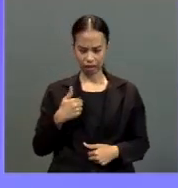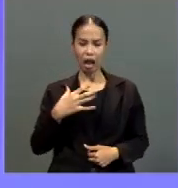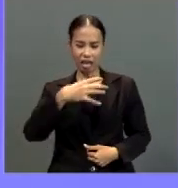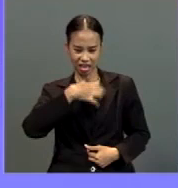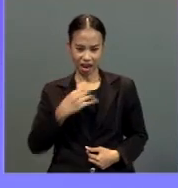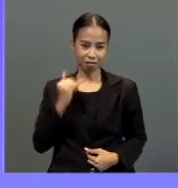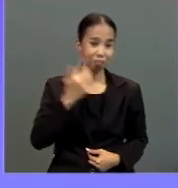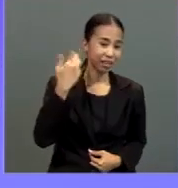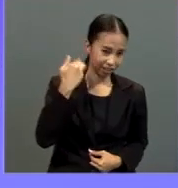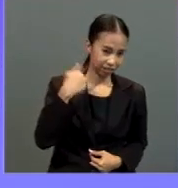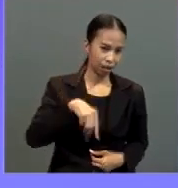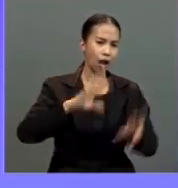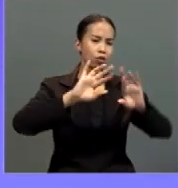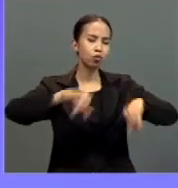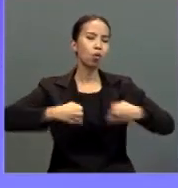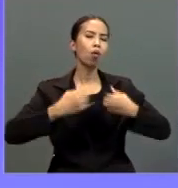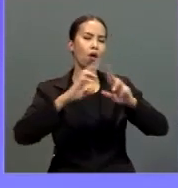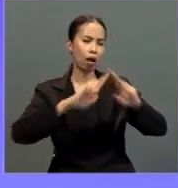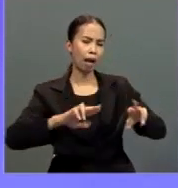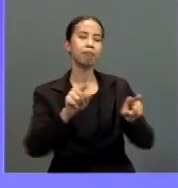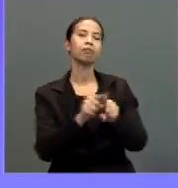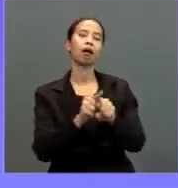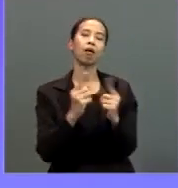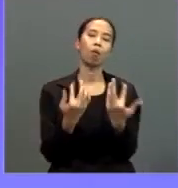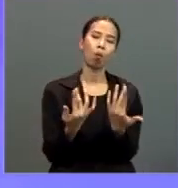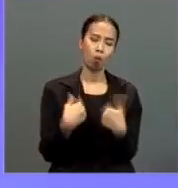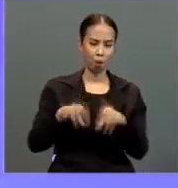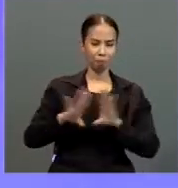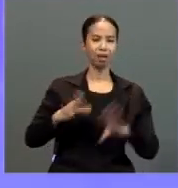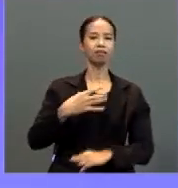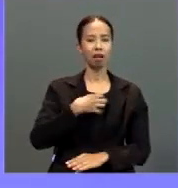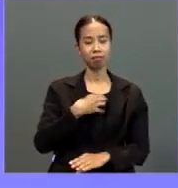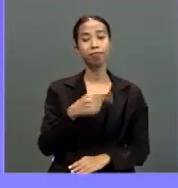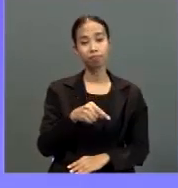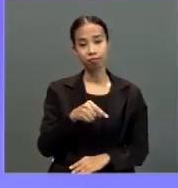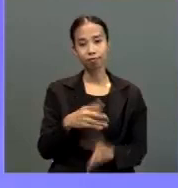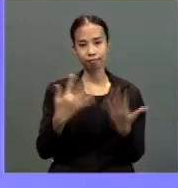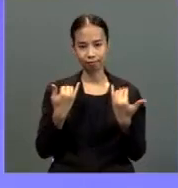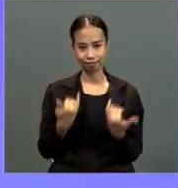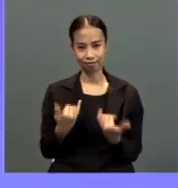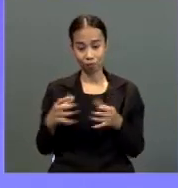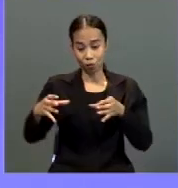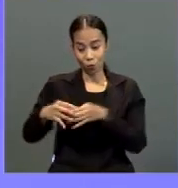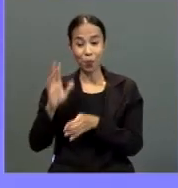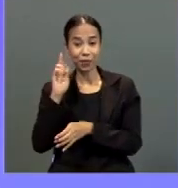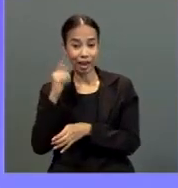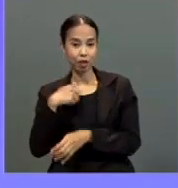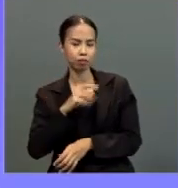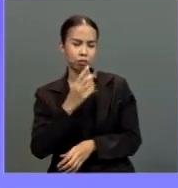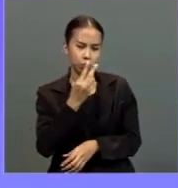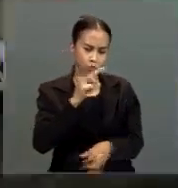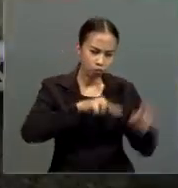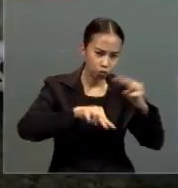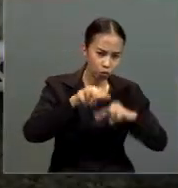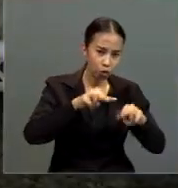รับบริการแบบเราเท่านั้นคนที่เป็นเจ้าของร้านเขาก็รอคอยเวลานี้มาอย่างเนิ่นนานนะคะวันนี้ทีมข่าวก็เลยไปลองสำรวจดูว่